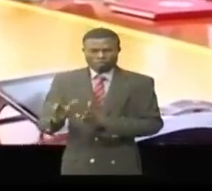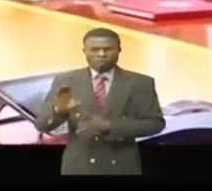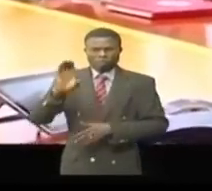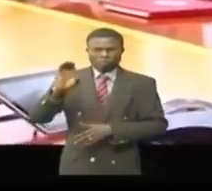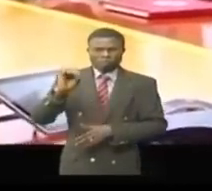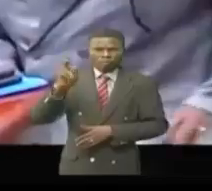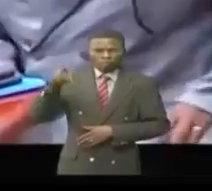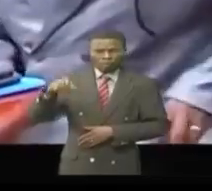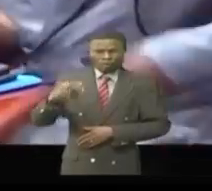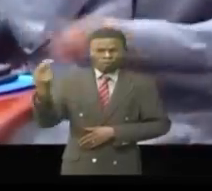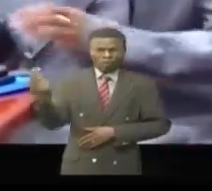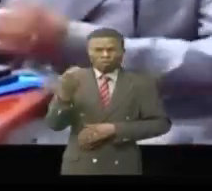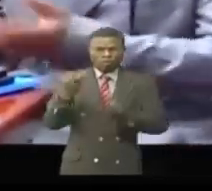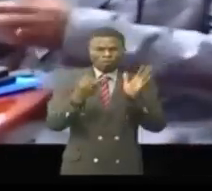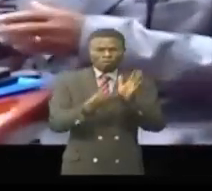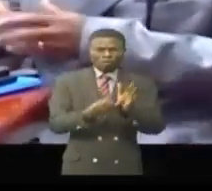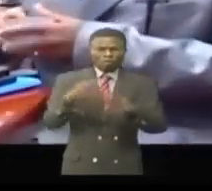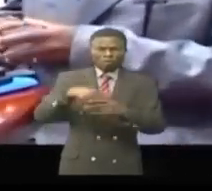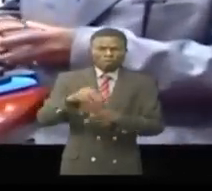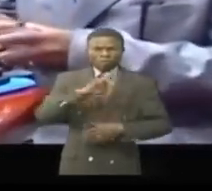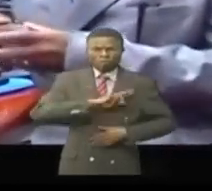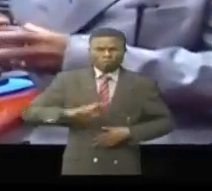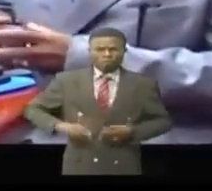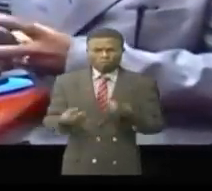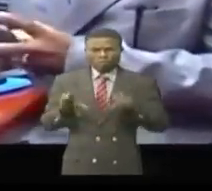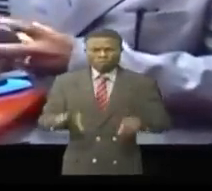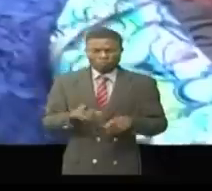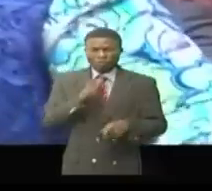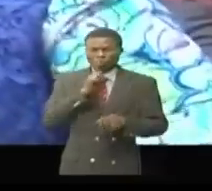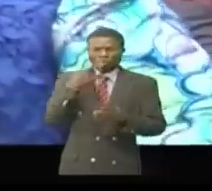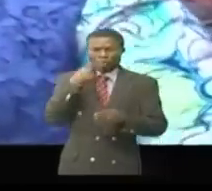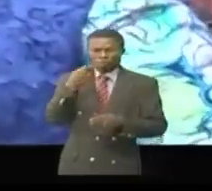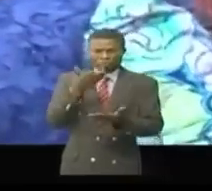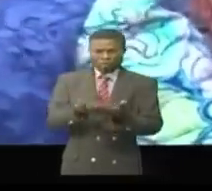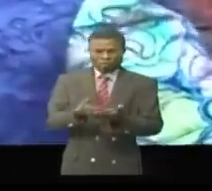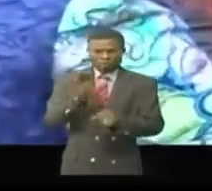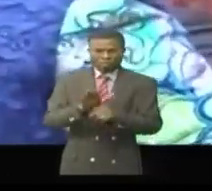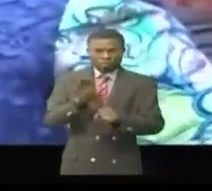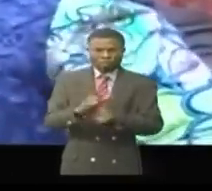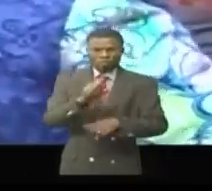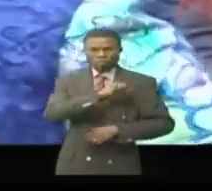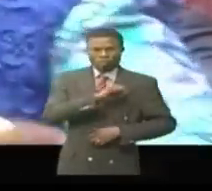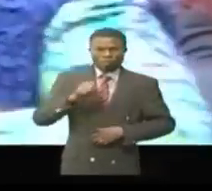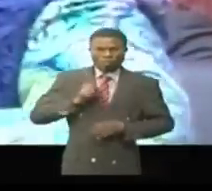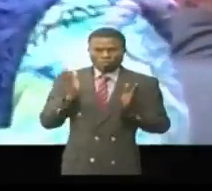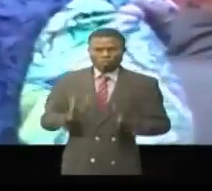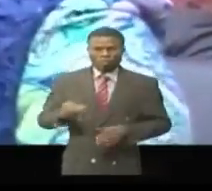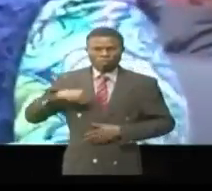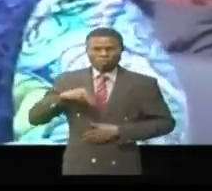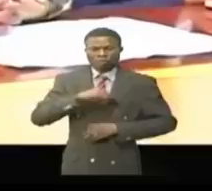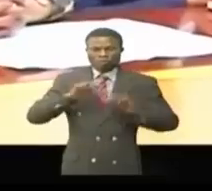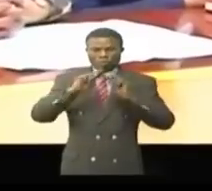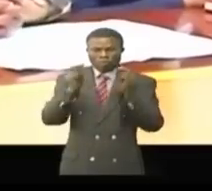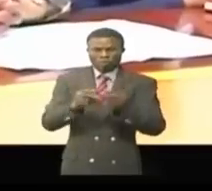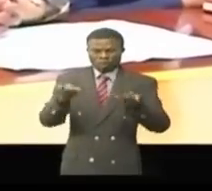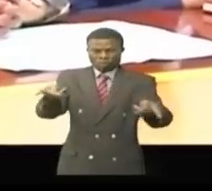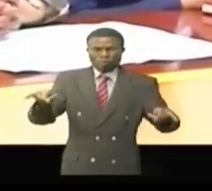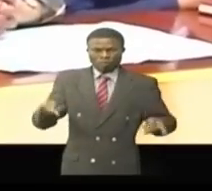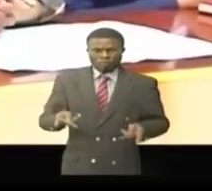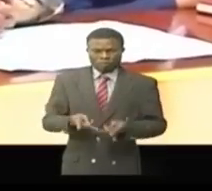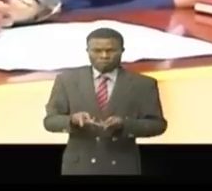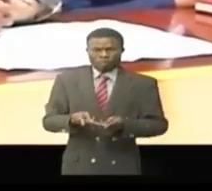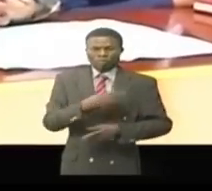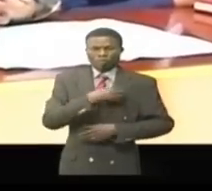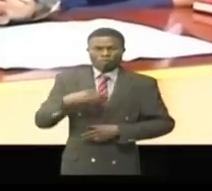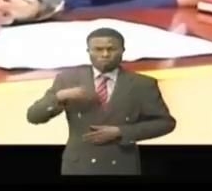COP27 en République démocratique du Congo étaient un succès. Devant les sénateurs, membres de la commission environnement, la patronne